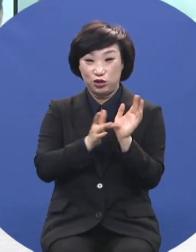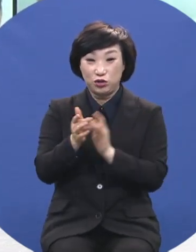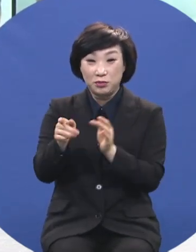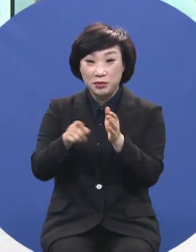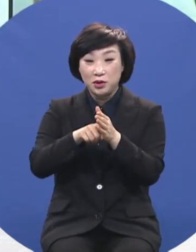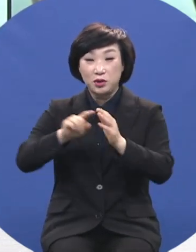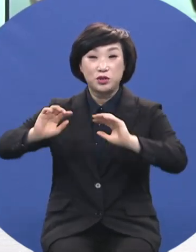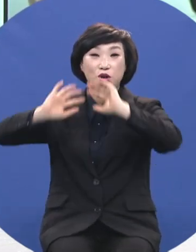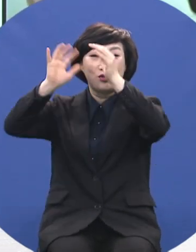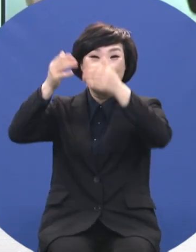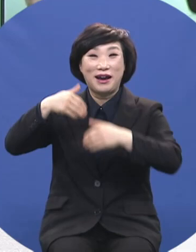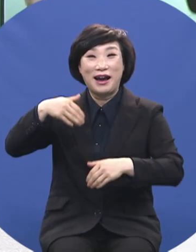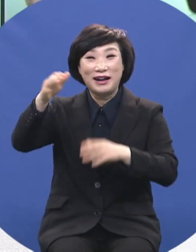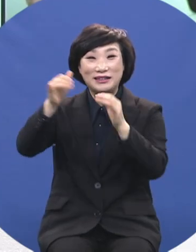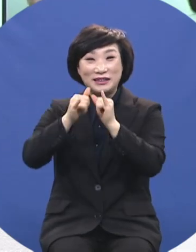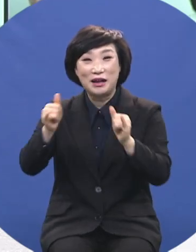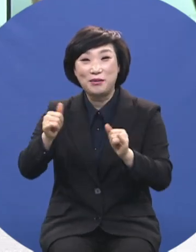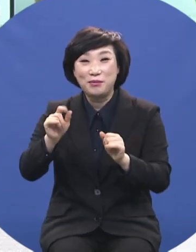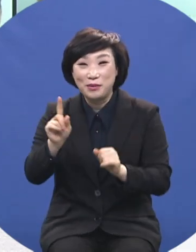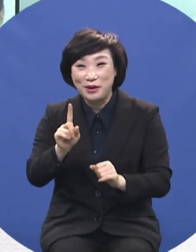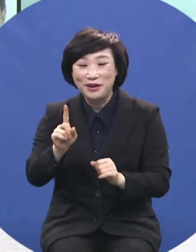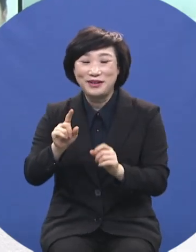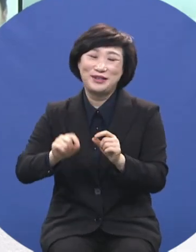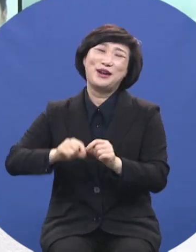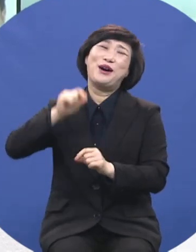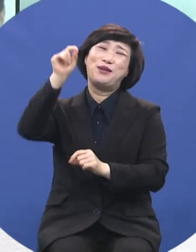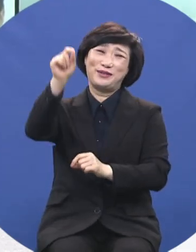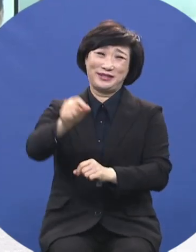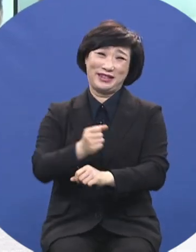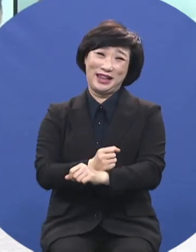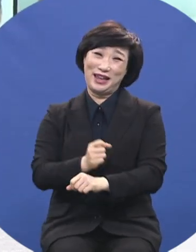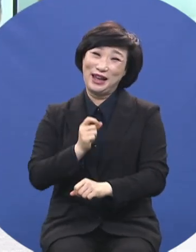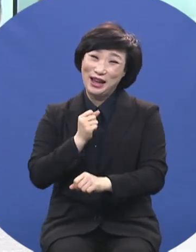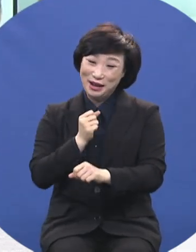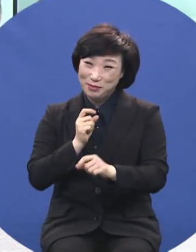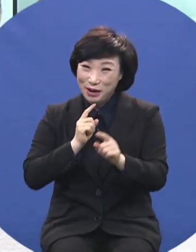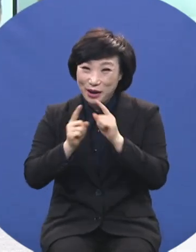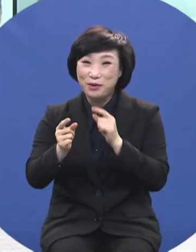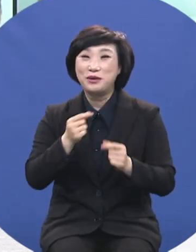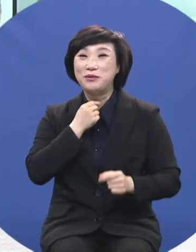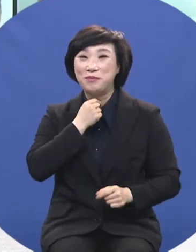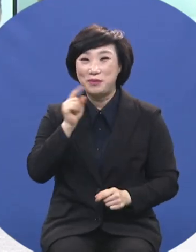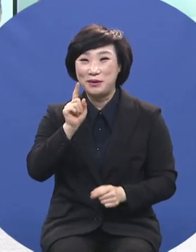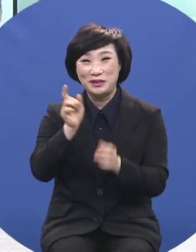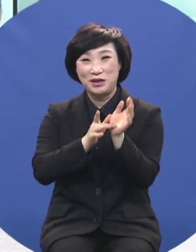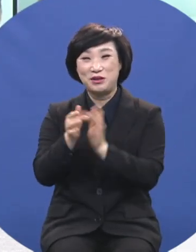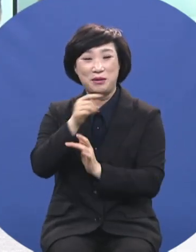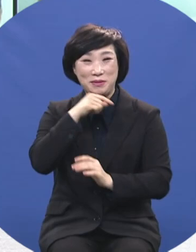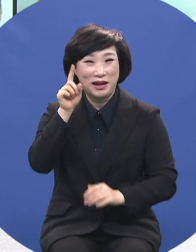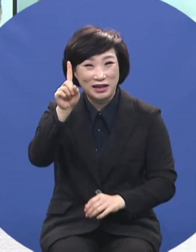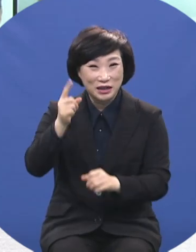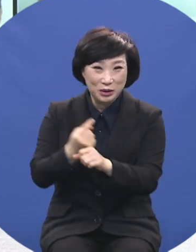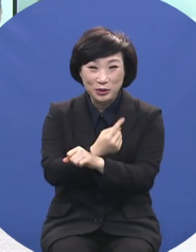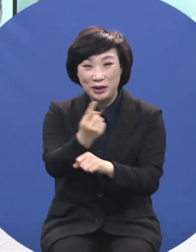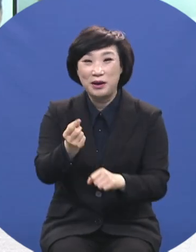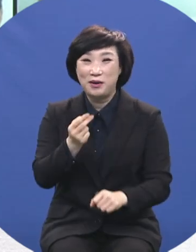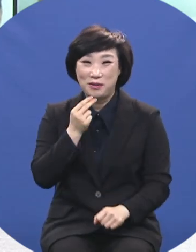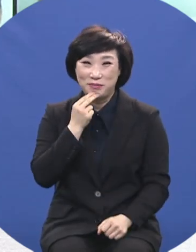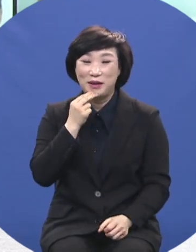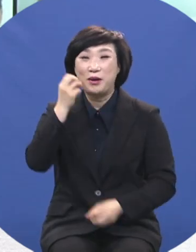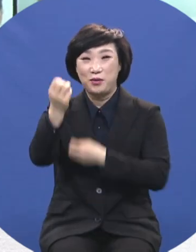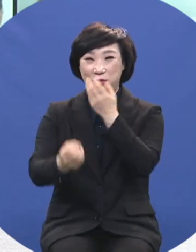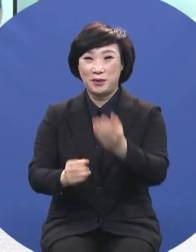간 사람들이 바로 영원토록 내 할 말 예수의 피밖에